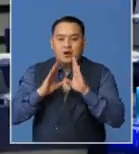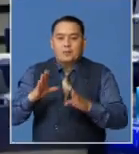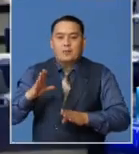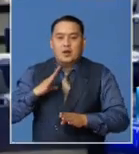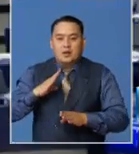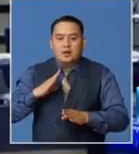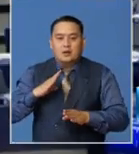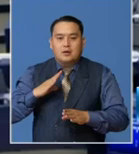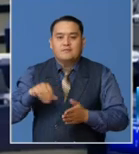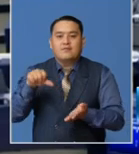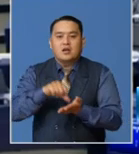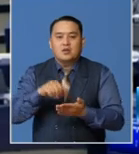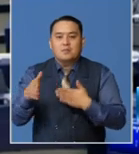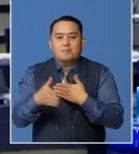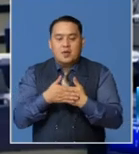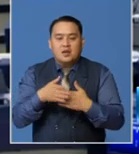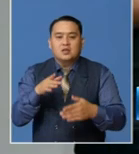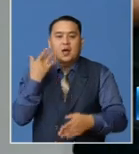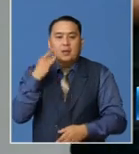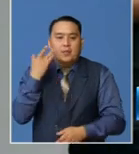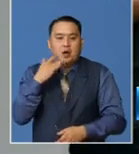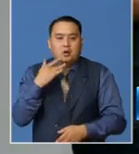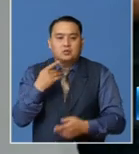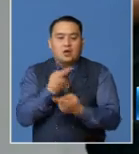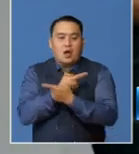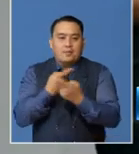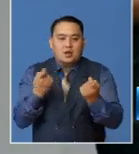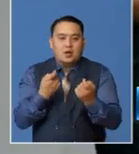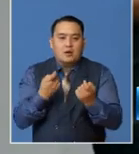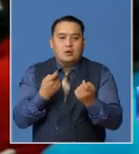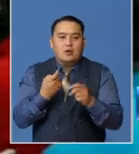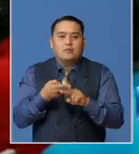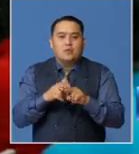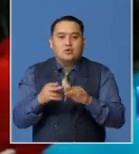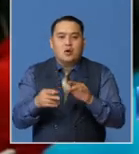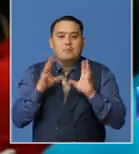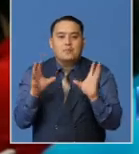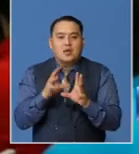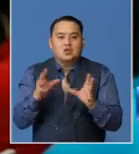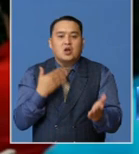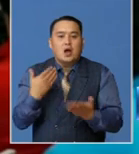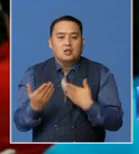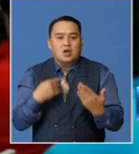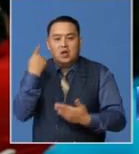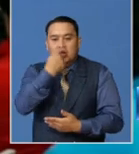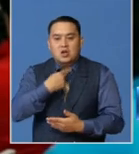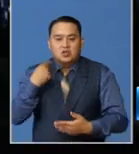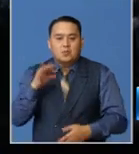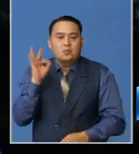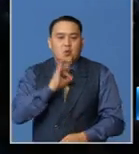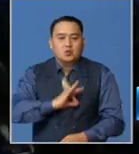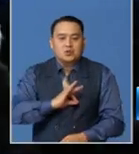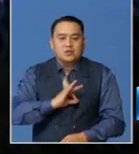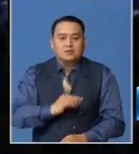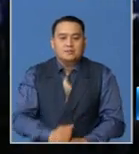пришлось выступать перед конгрессом сша где он заверил что впредь соц сеть будет бережно обращаться с личными данными пользователей